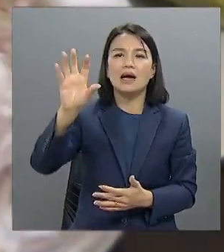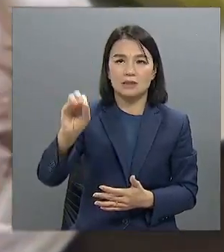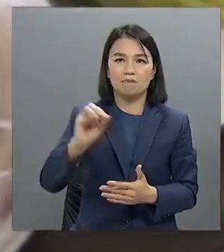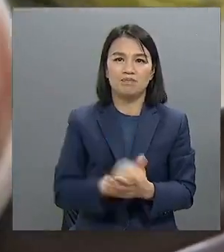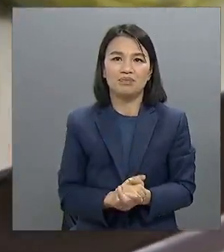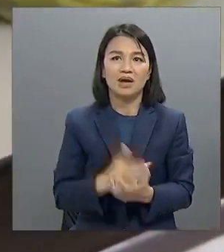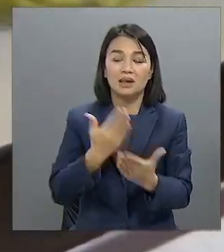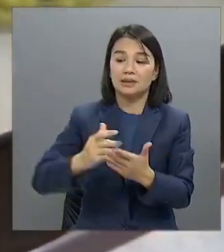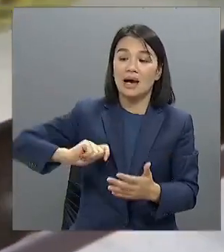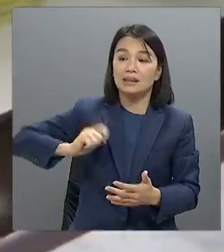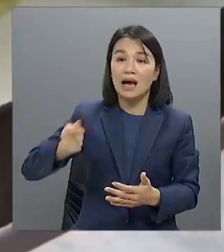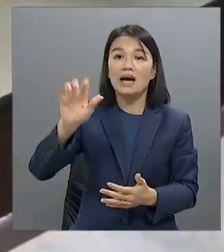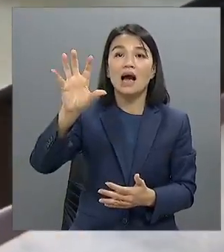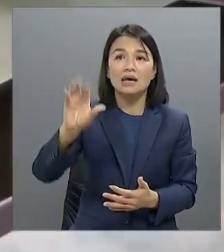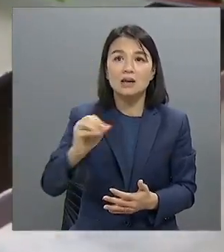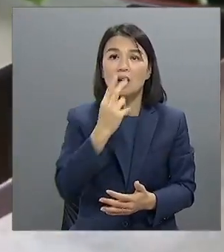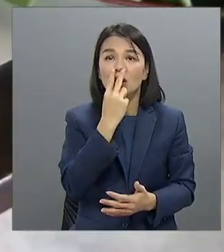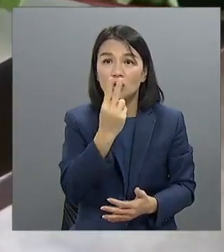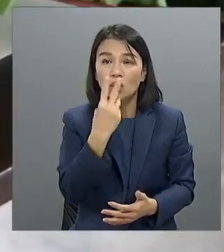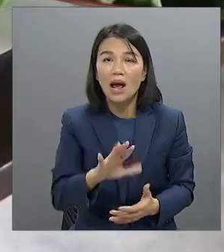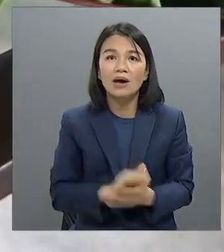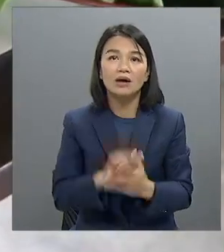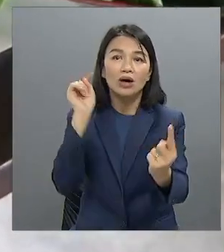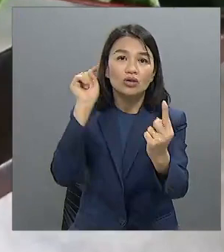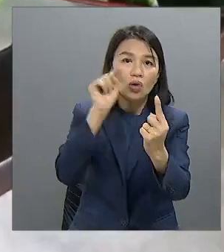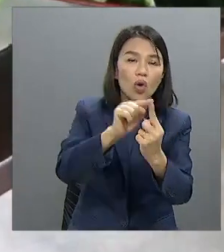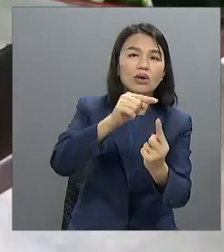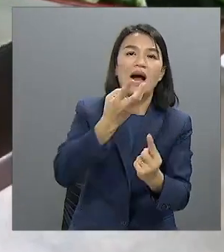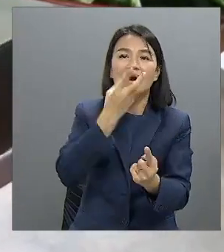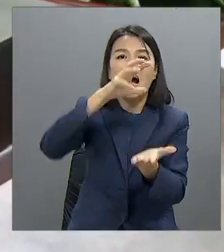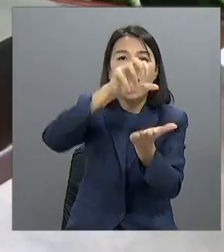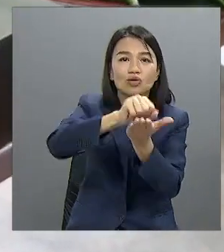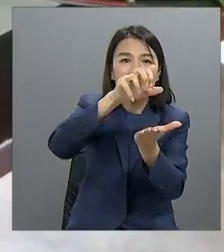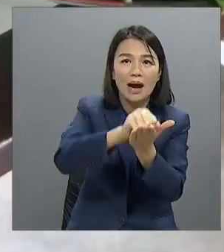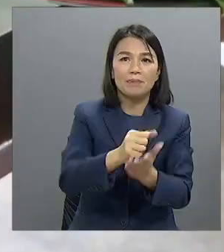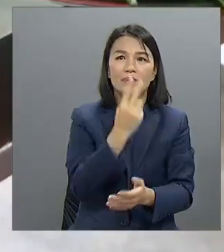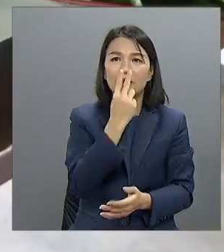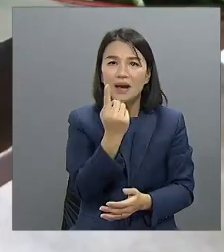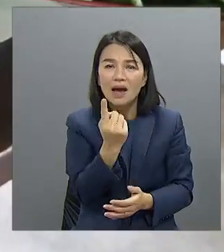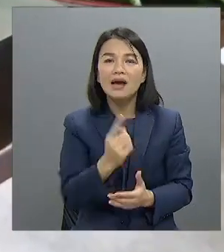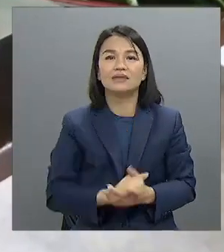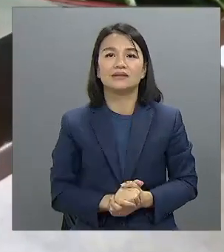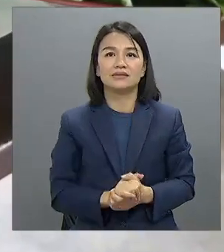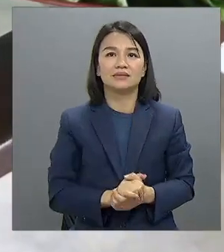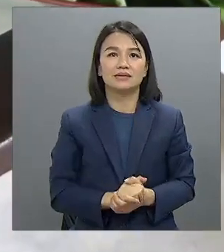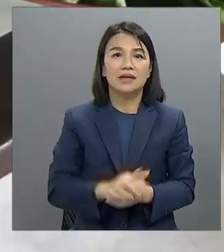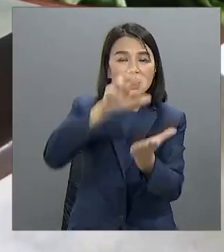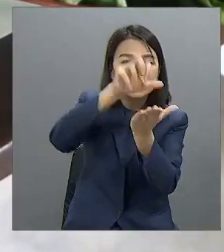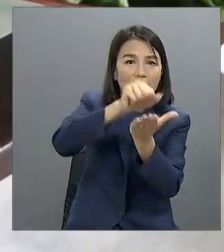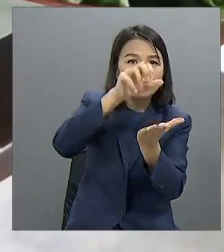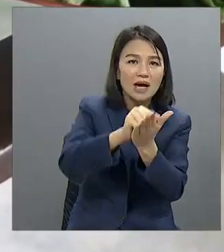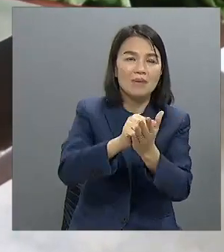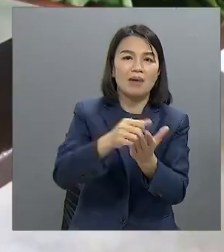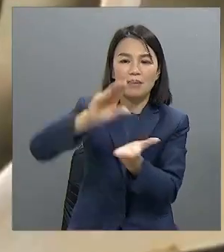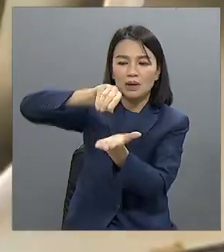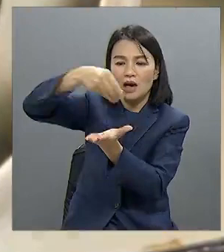เฟ่รู้เลยค่ะชมัยพรจะตรงไปที่ข้าวยำก่อนเป็นอย่างแรก จริง ๆแต่ผักเยอะนะขนมจีนก็ได้ใส่ผักเยอะๆก็ได้เหมือน